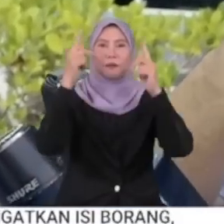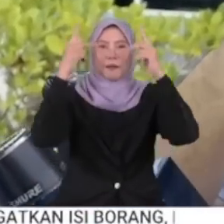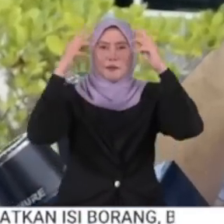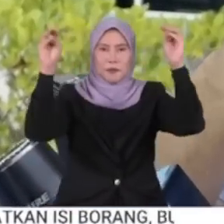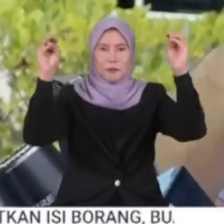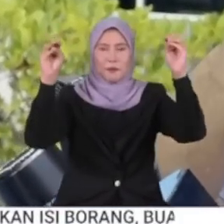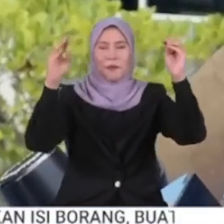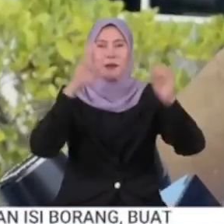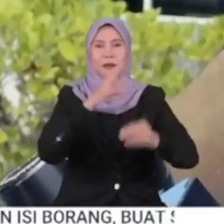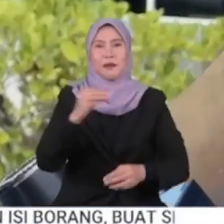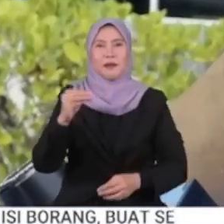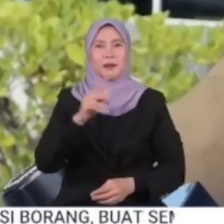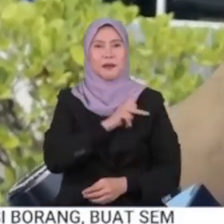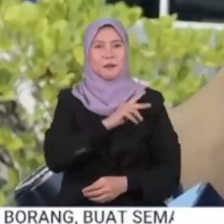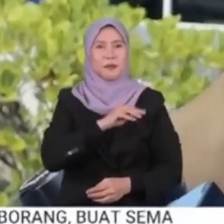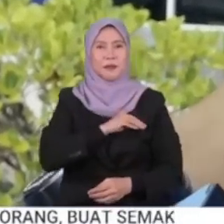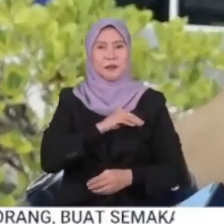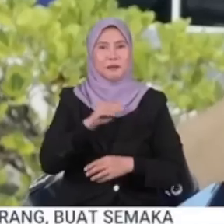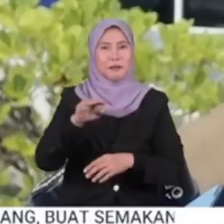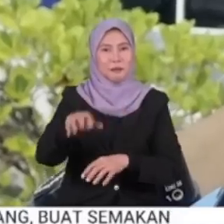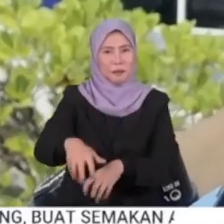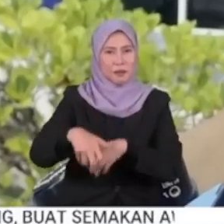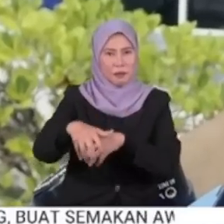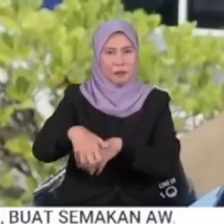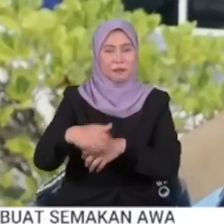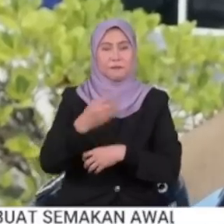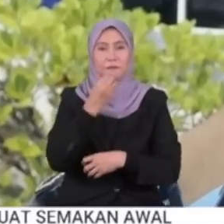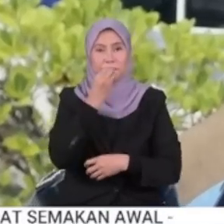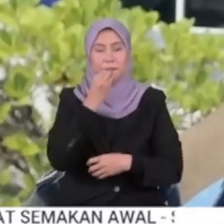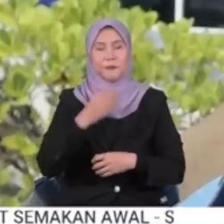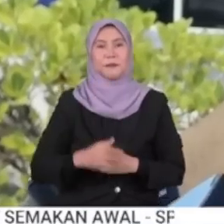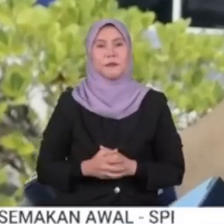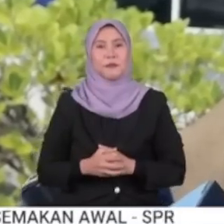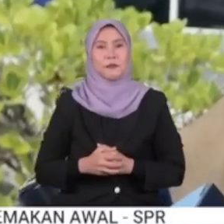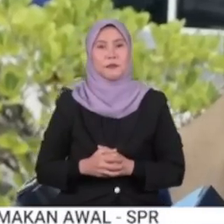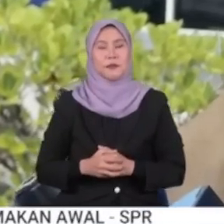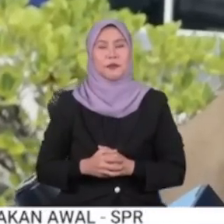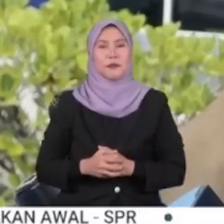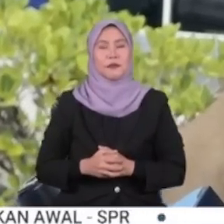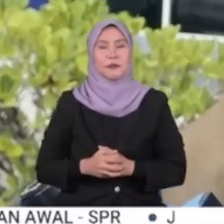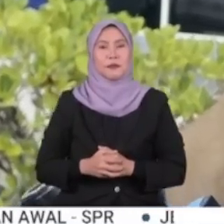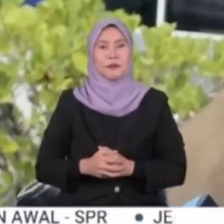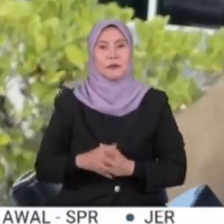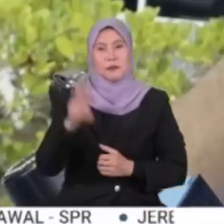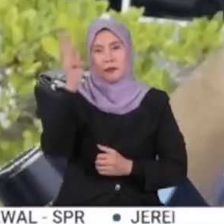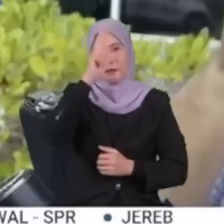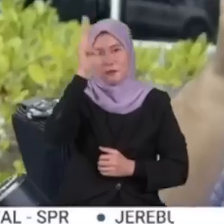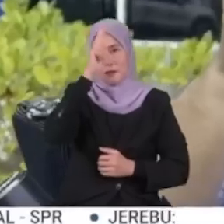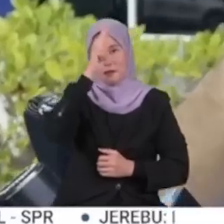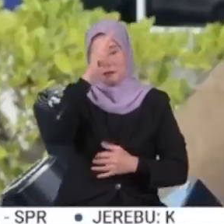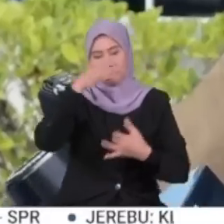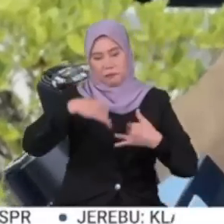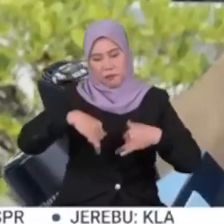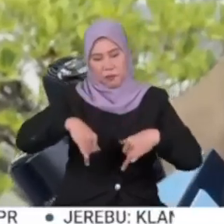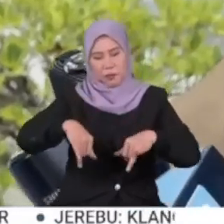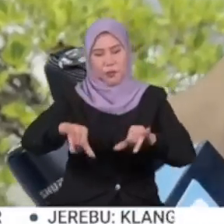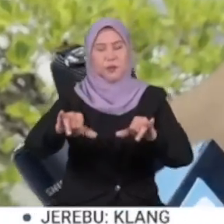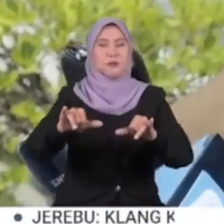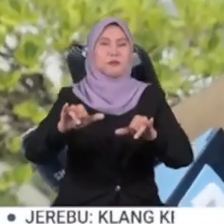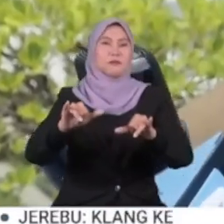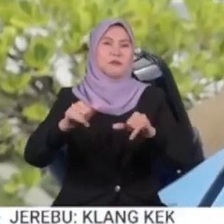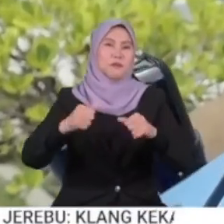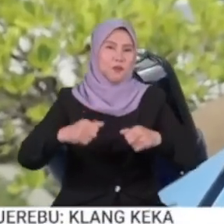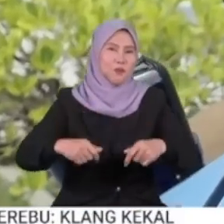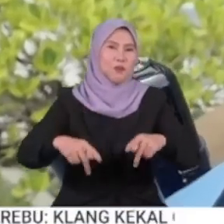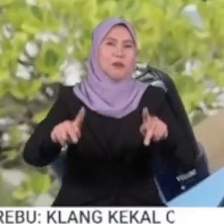juga Kementerian Pertanian dan Keterjaminan Makanan. Yang mana kita dapati bahawa kerajaan masih memberi